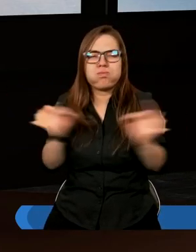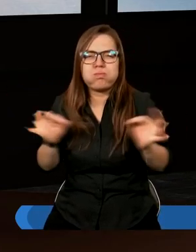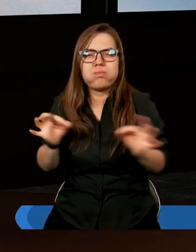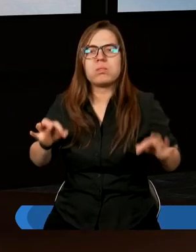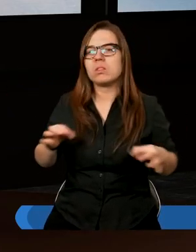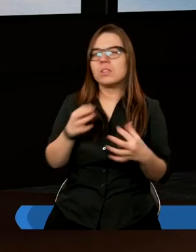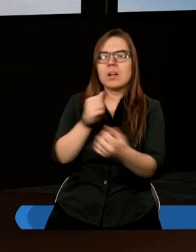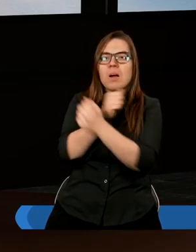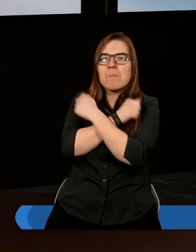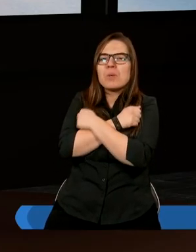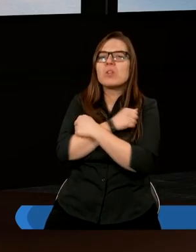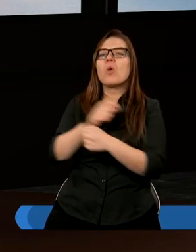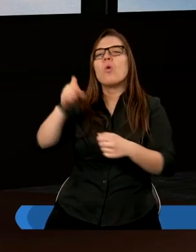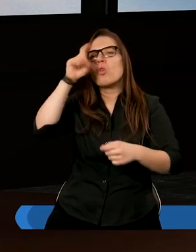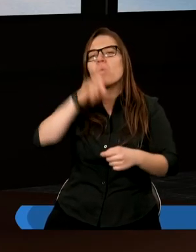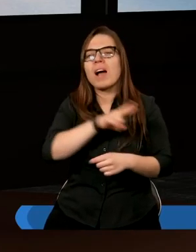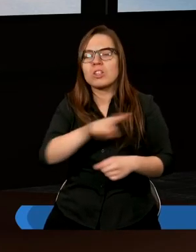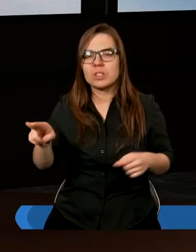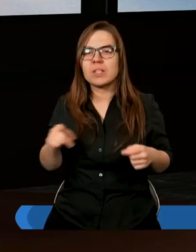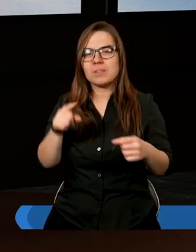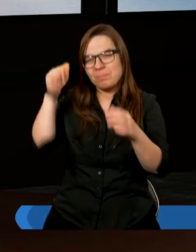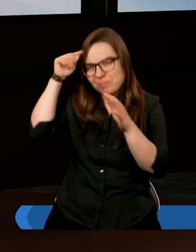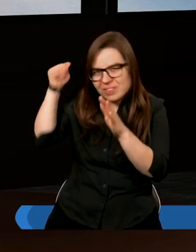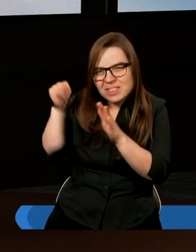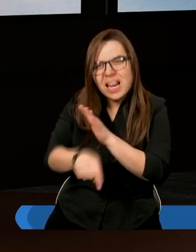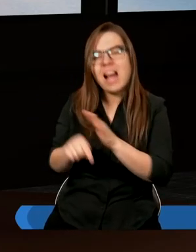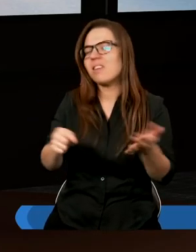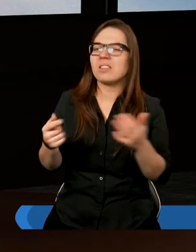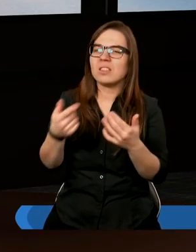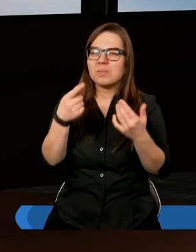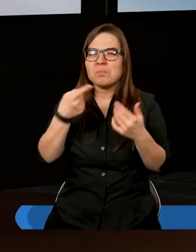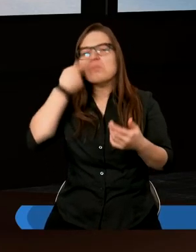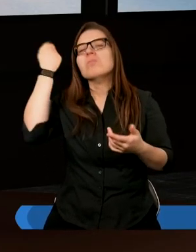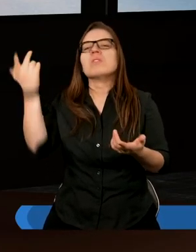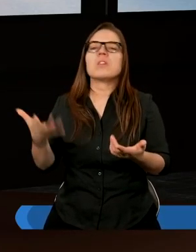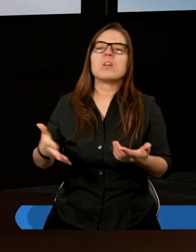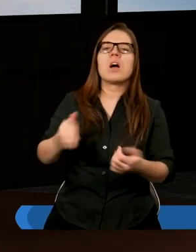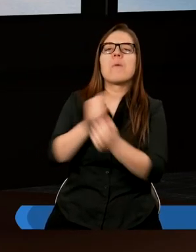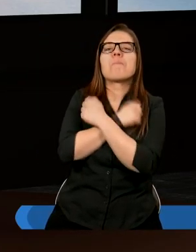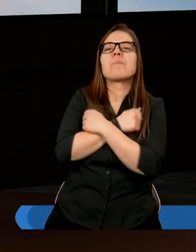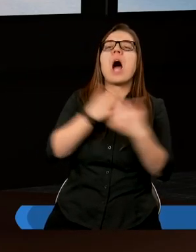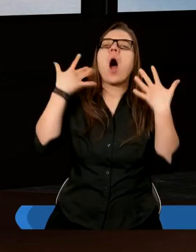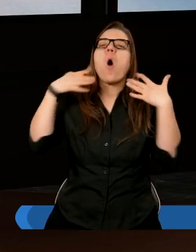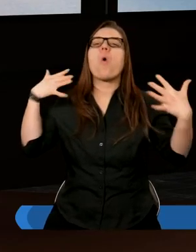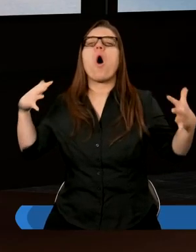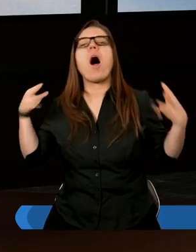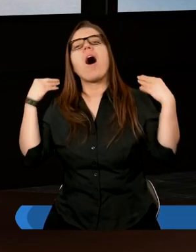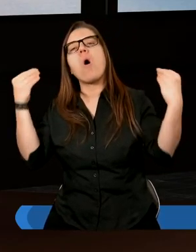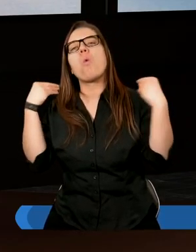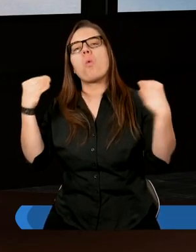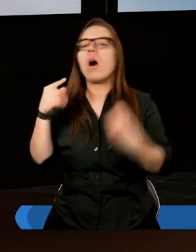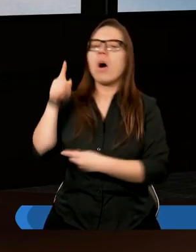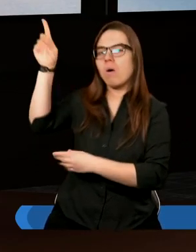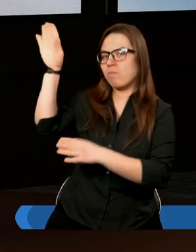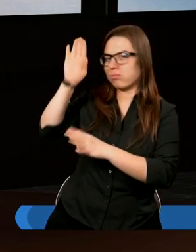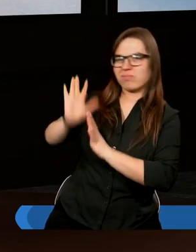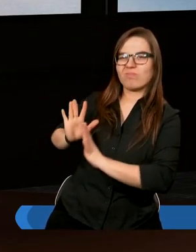niemiłujący tego, co dobre. Zdradzieccy, zuchwali, nadęci, miłujący więcej rozkosze niż Boga.